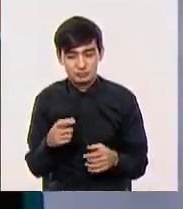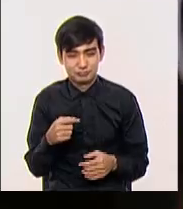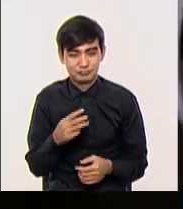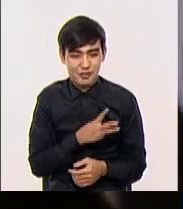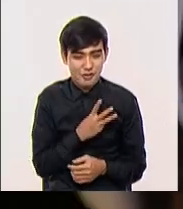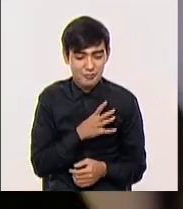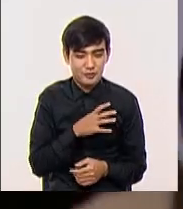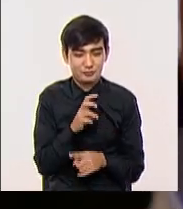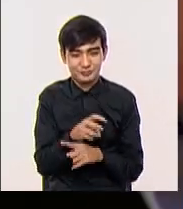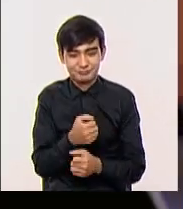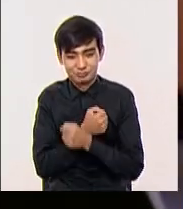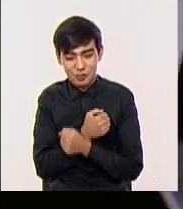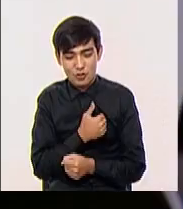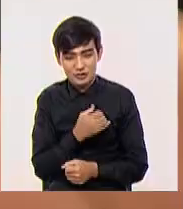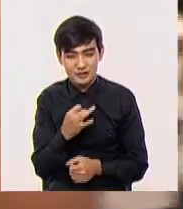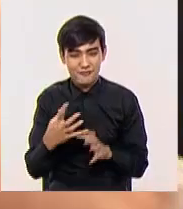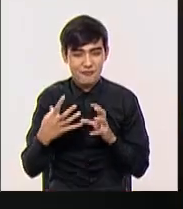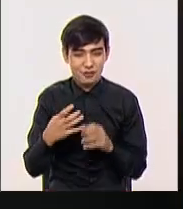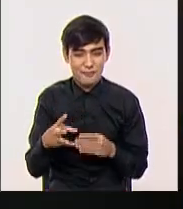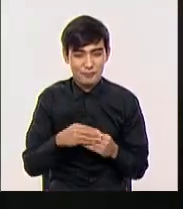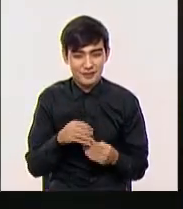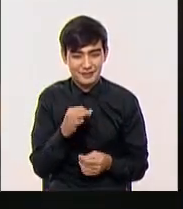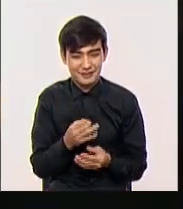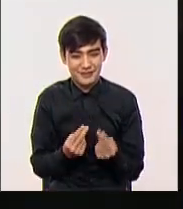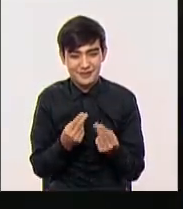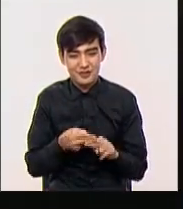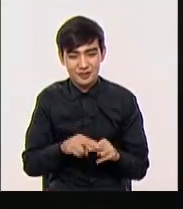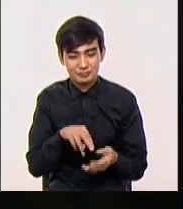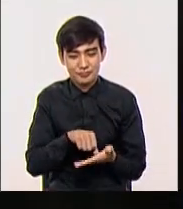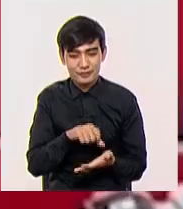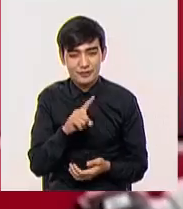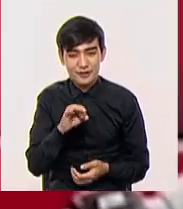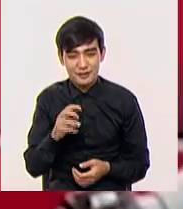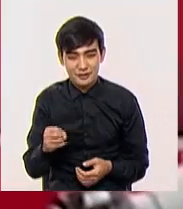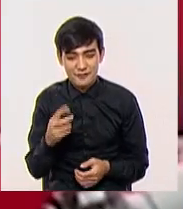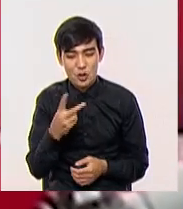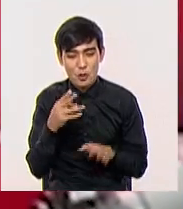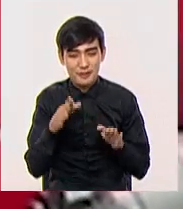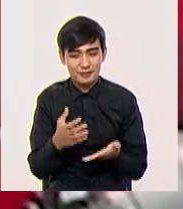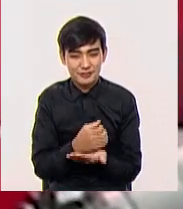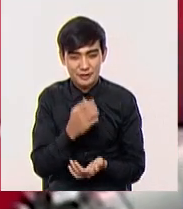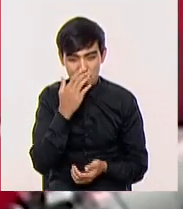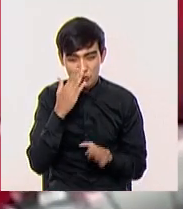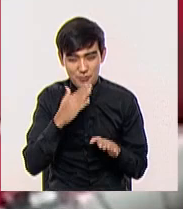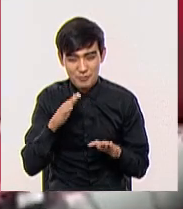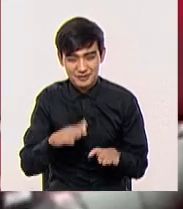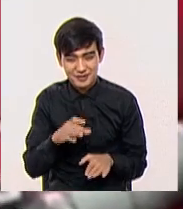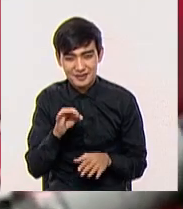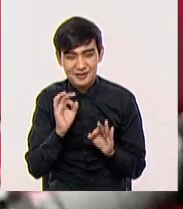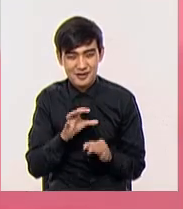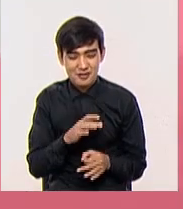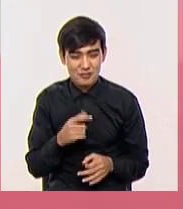эмоции. Каждый хотел обнять и сфотографироваться с призерами игр. Зарина Байбатина, занявшая 2-е место в Японии, рассказала, что